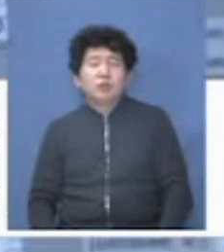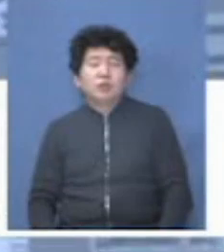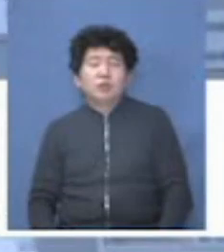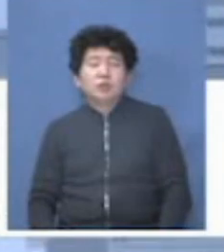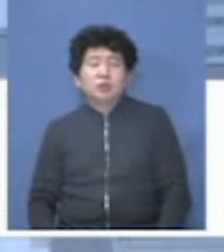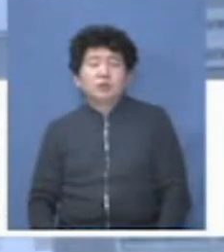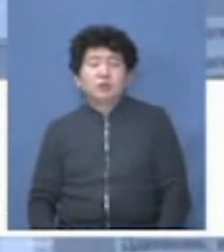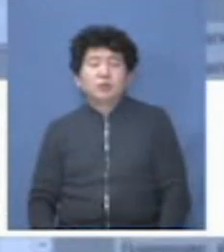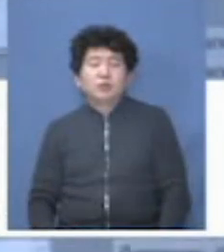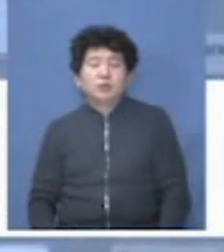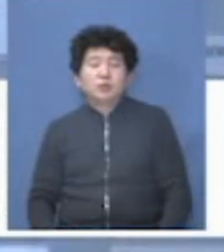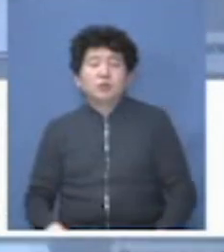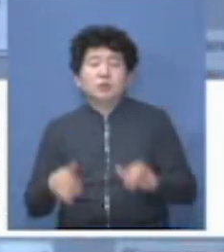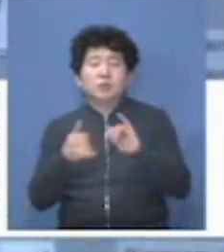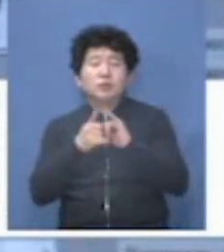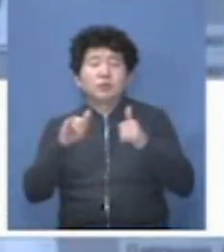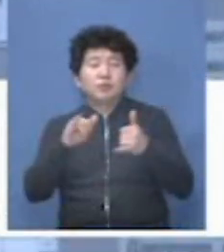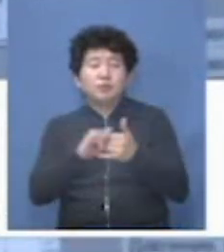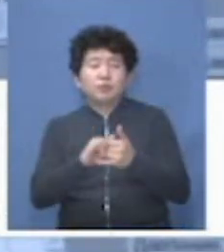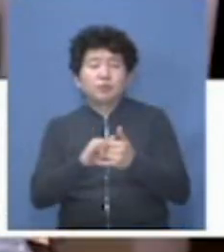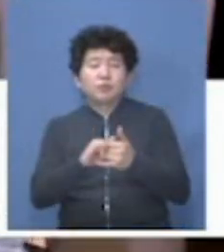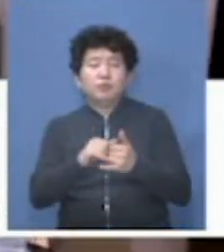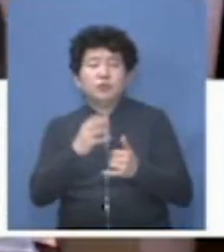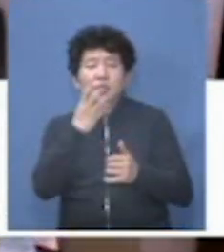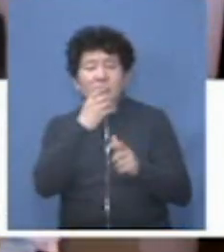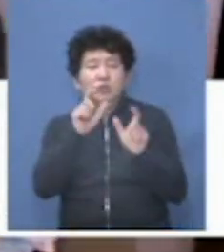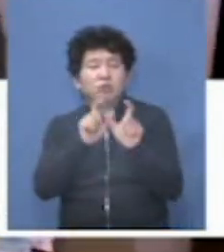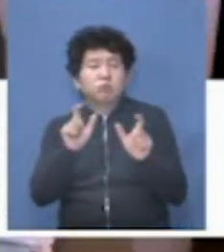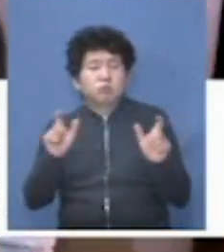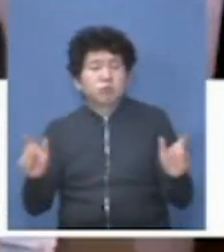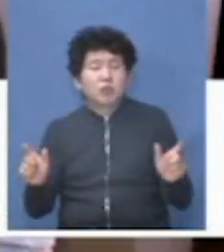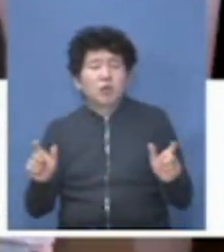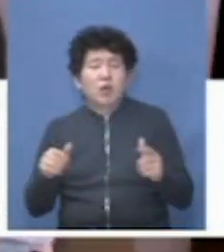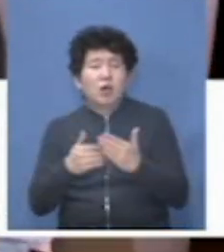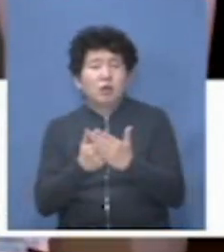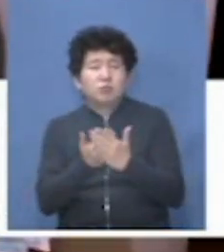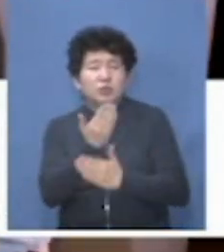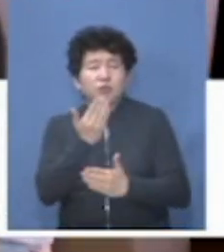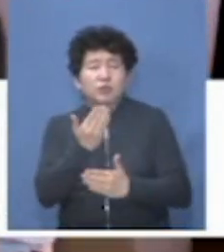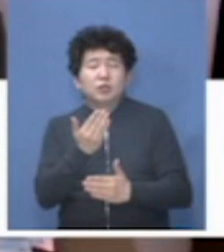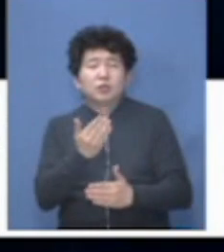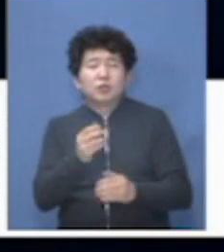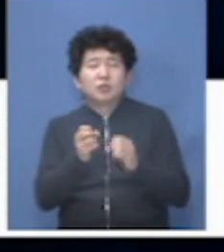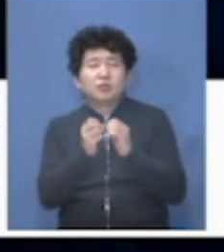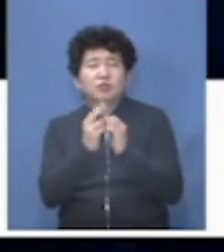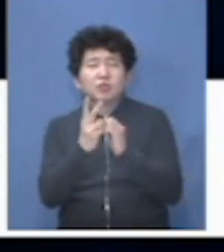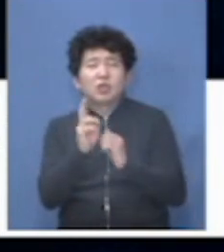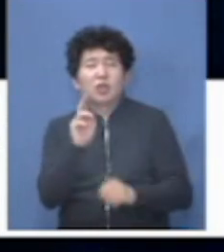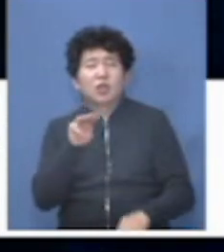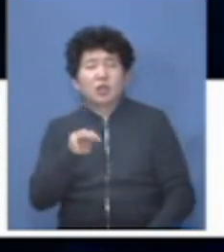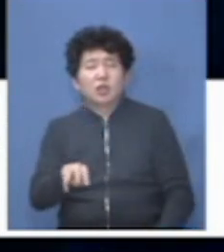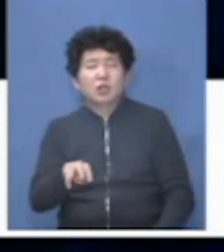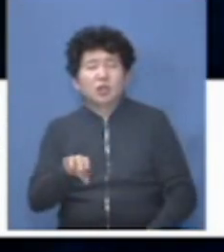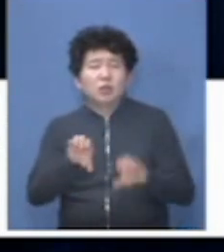Биыл Өскемендегі жылыту жүйелерін жаңғырту жұмыстары іске асыру көзделген. Соның аясында қаладағы 12 шақырымнан астам